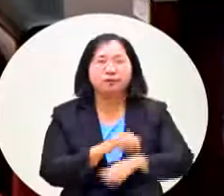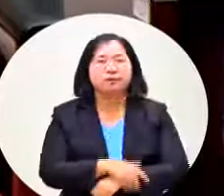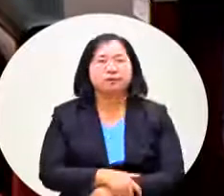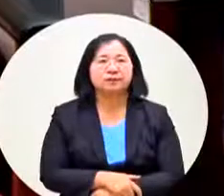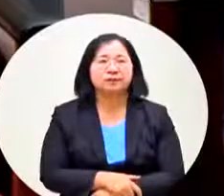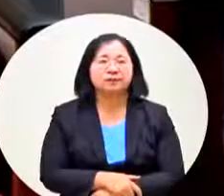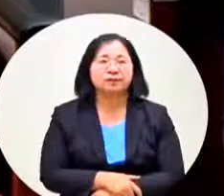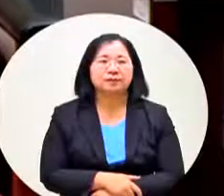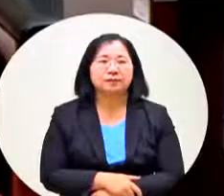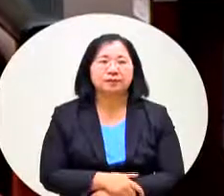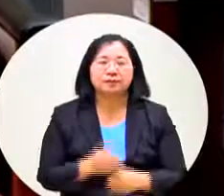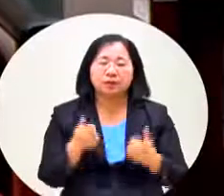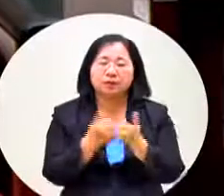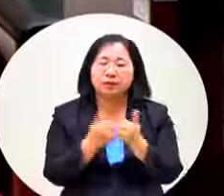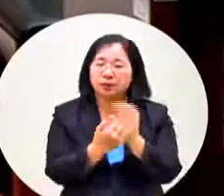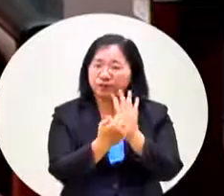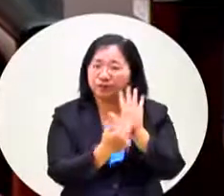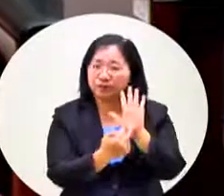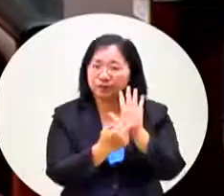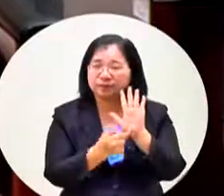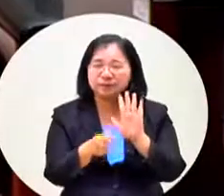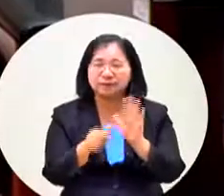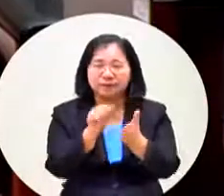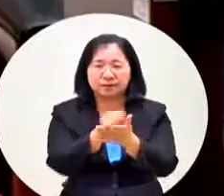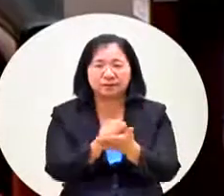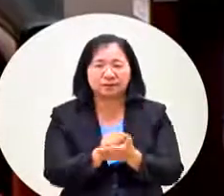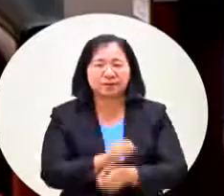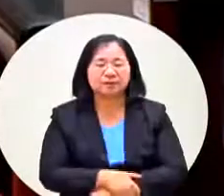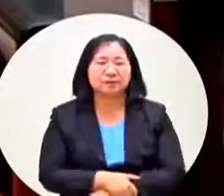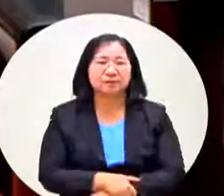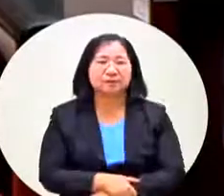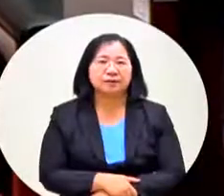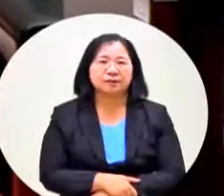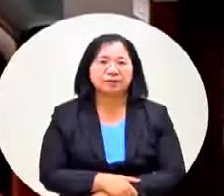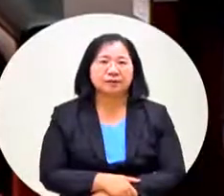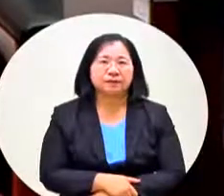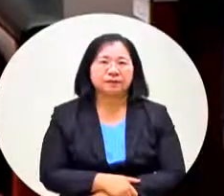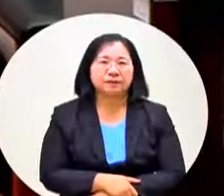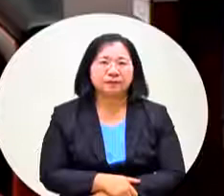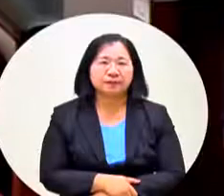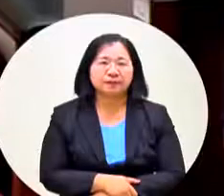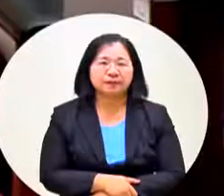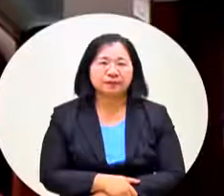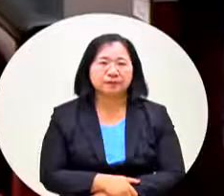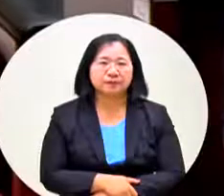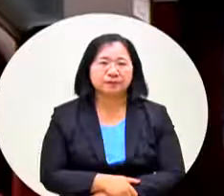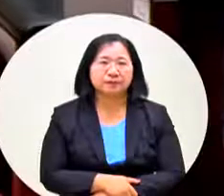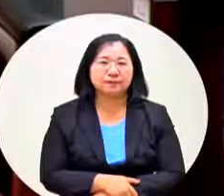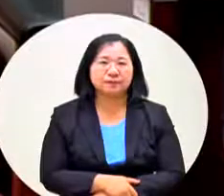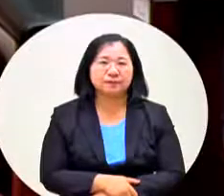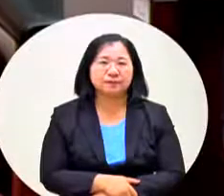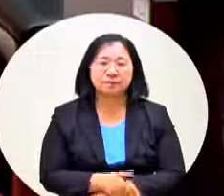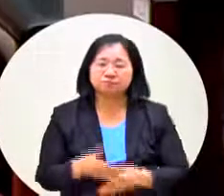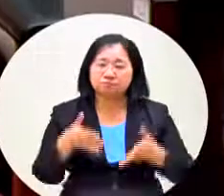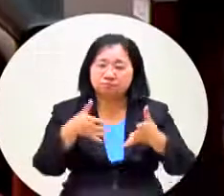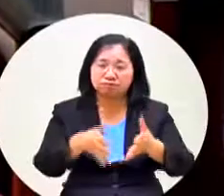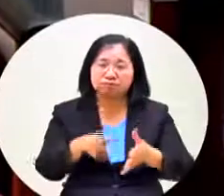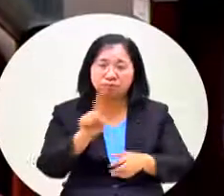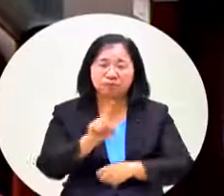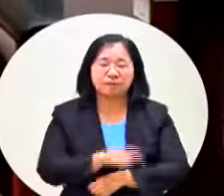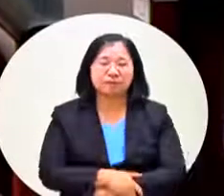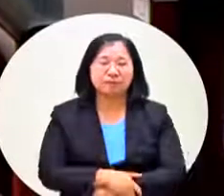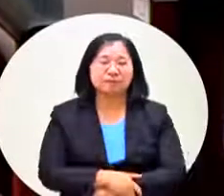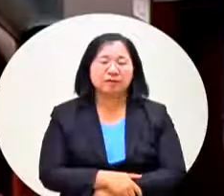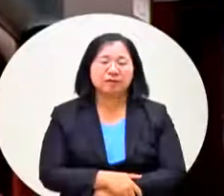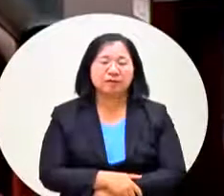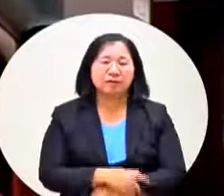啊部分，吼、哦，啊来做开会讨论。咱请局长简单说明一下，5月9号，